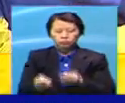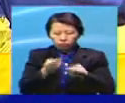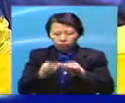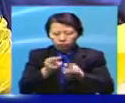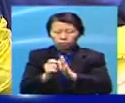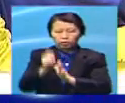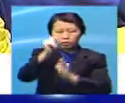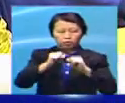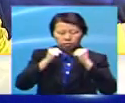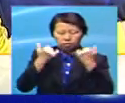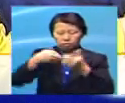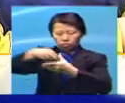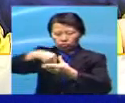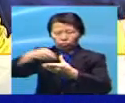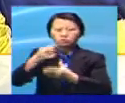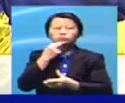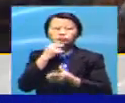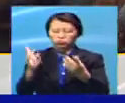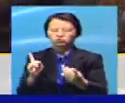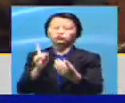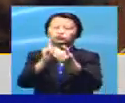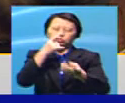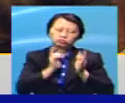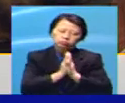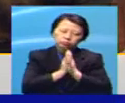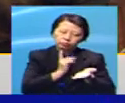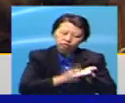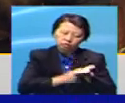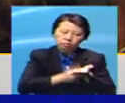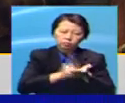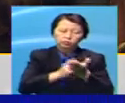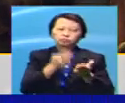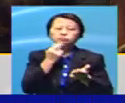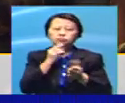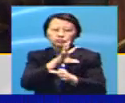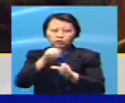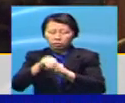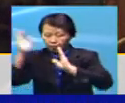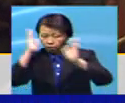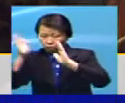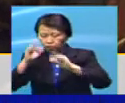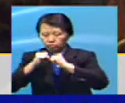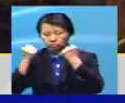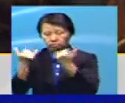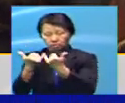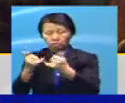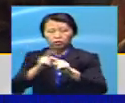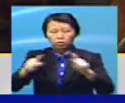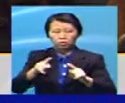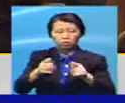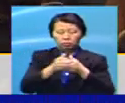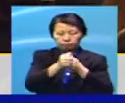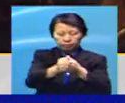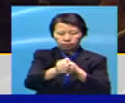Pengurusan tertinggi syarikat pengeluar gula ada menemui beliau bagi membincangkan harga bahan keperluan itu termasuk Malaysia Holding Berhad. Malah